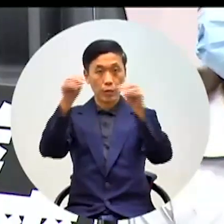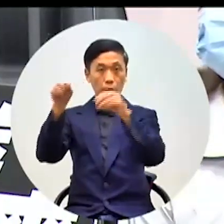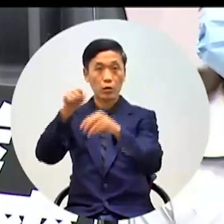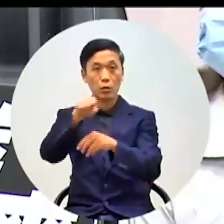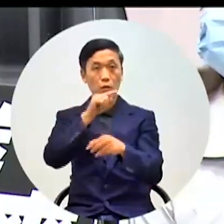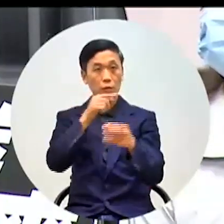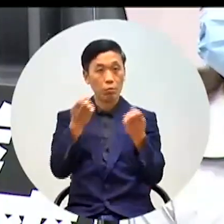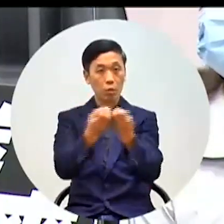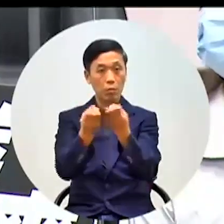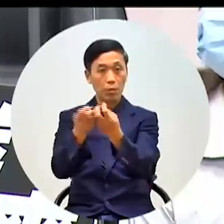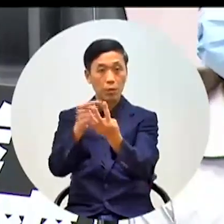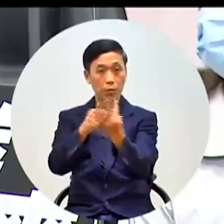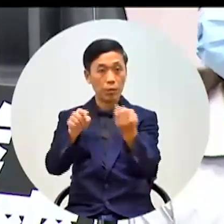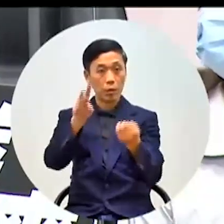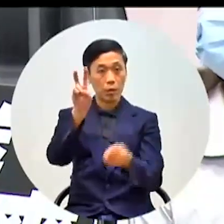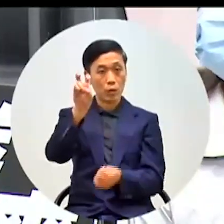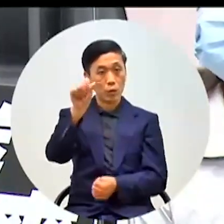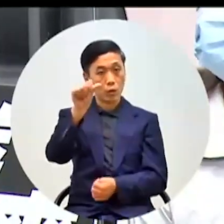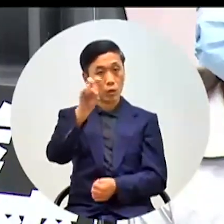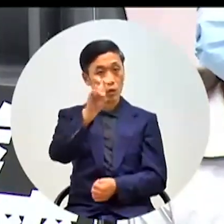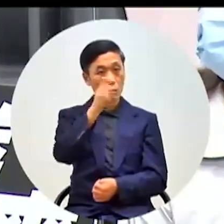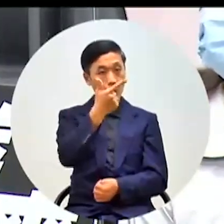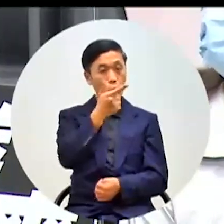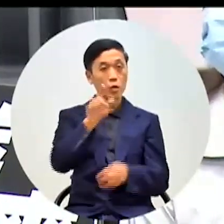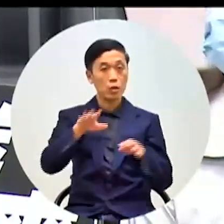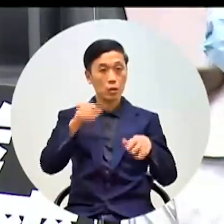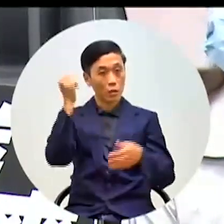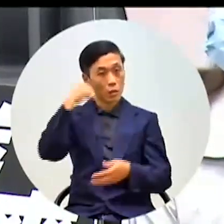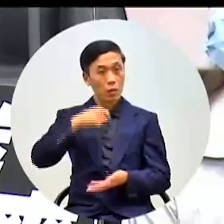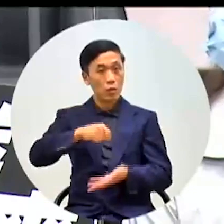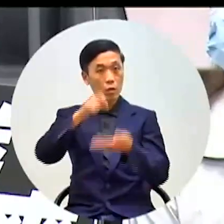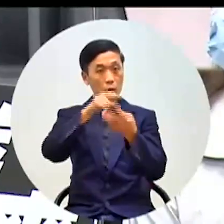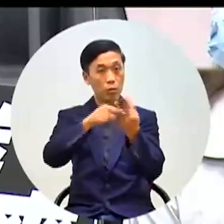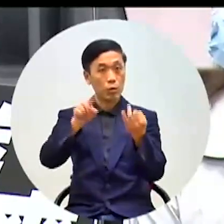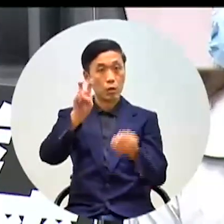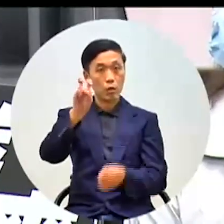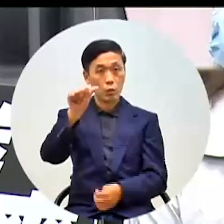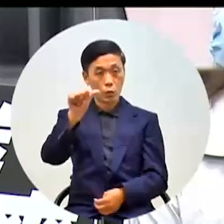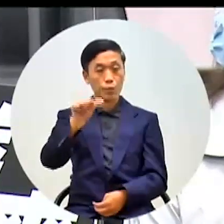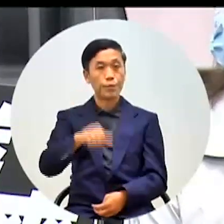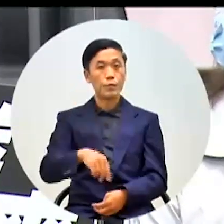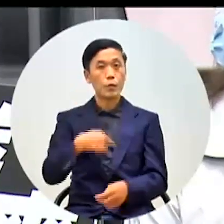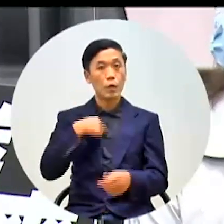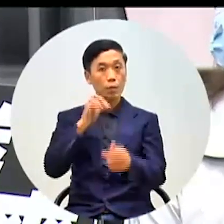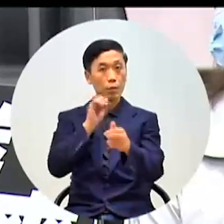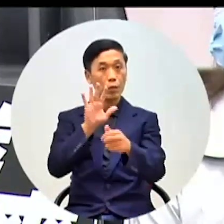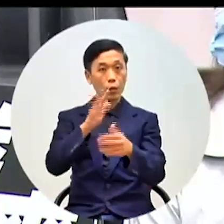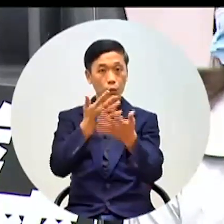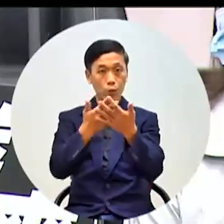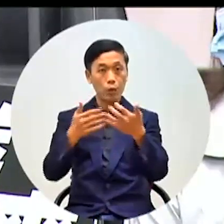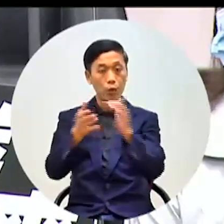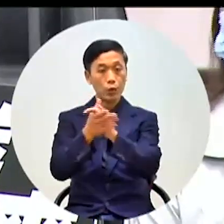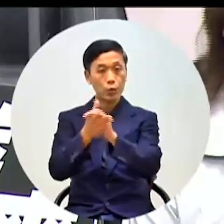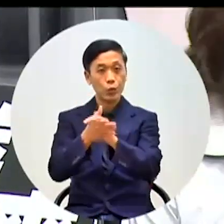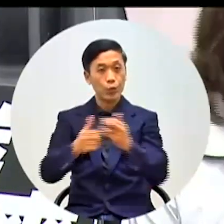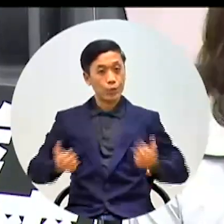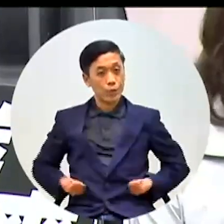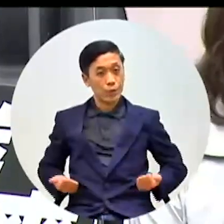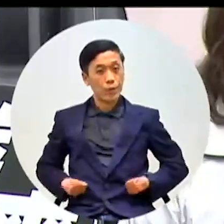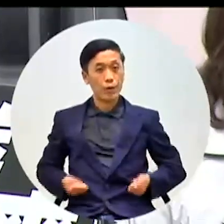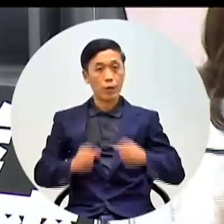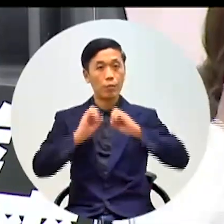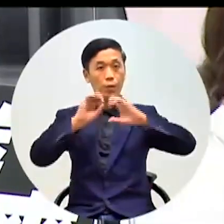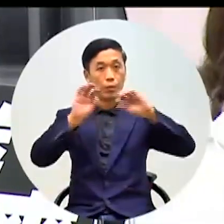25、26件了，我们今天早上提出来的已经25件了。好，那我告诉你啦，有网友这个哭诉一下啦，我们